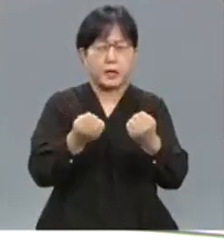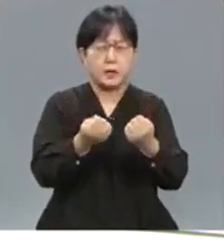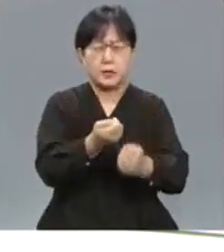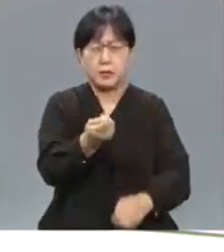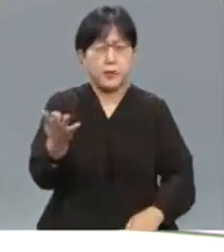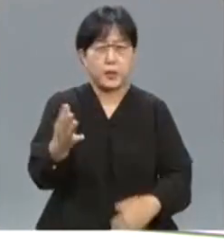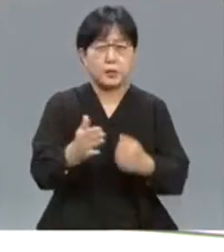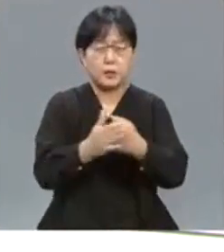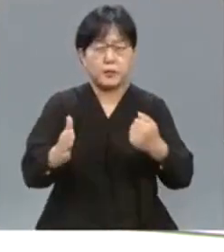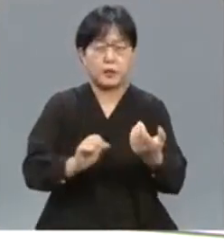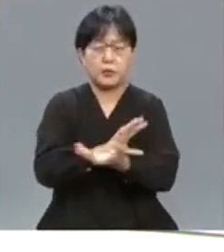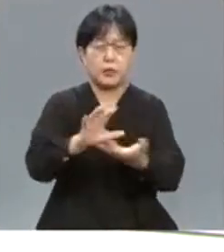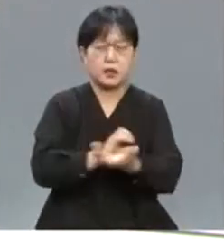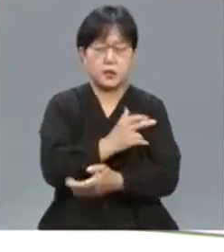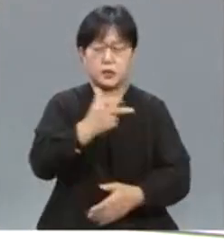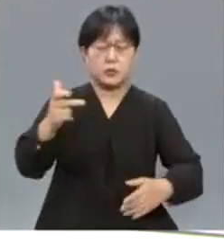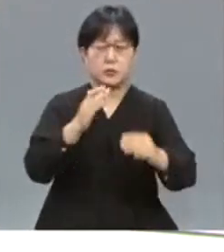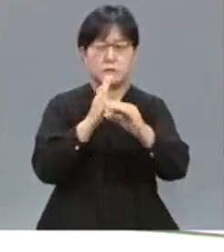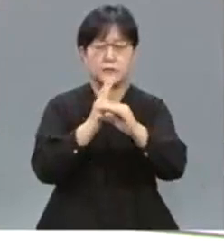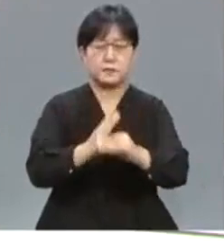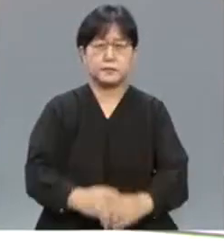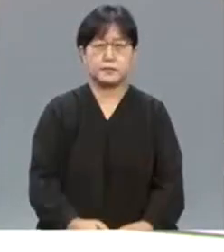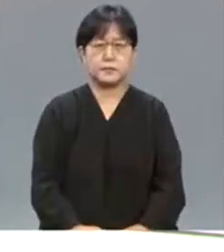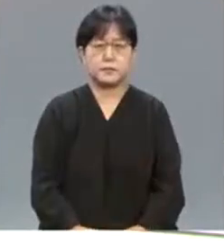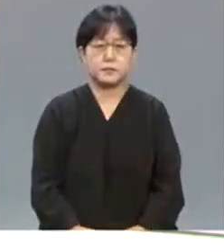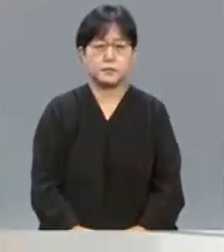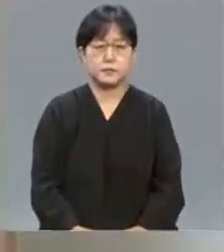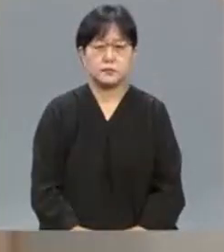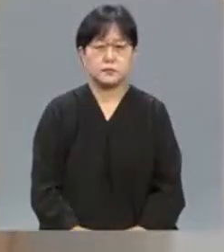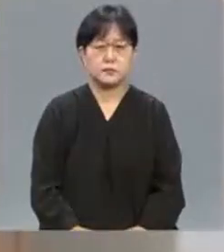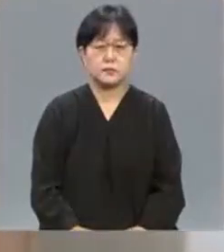커지고 있습니다. 김혜린 기자입니다.